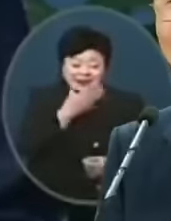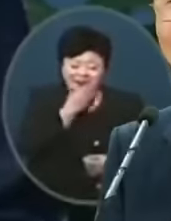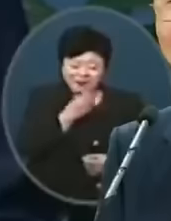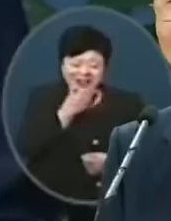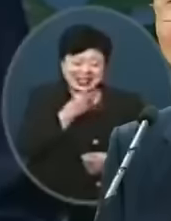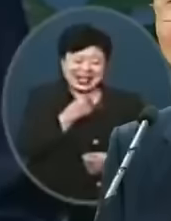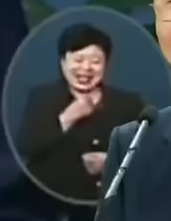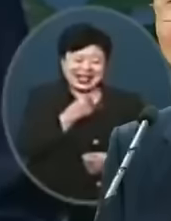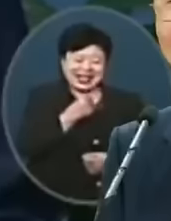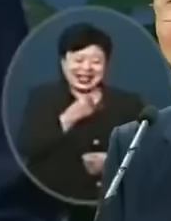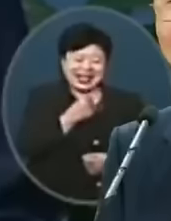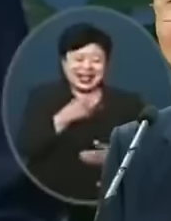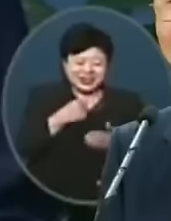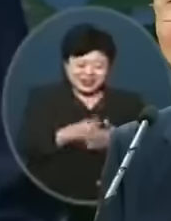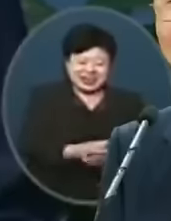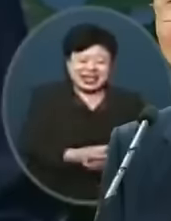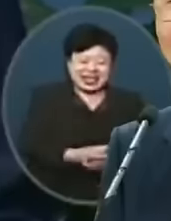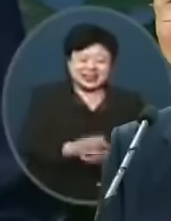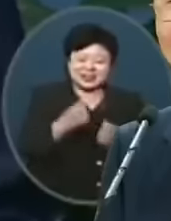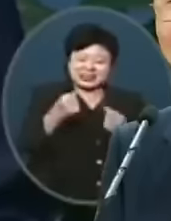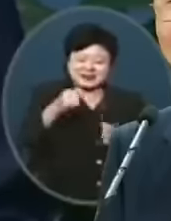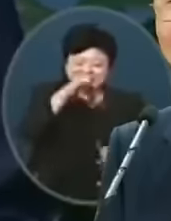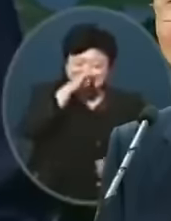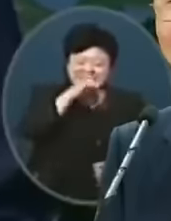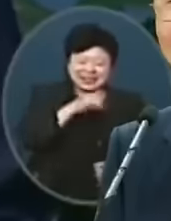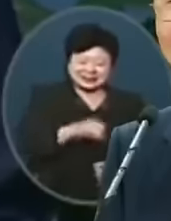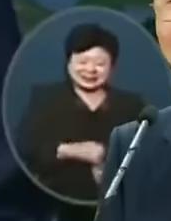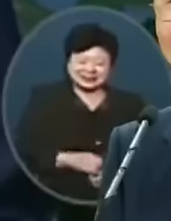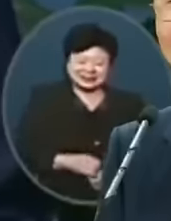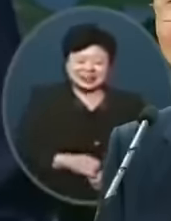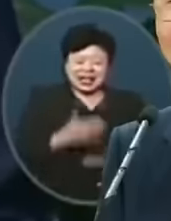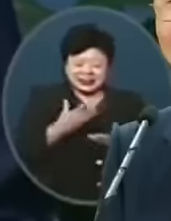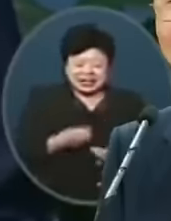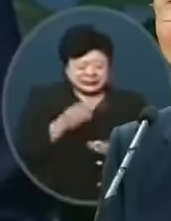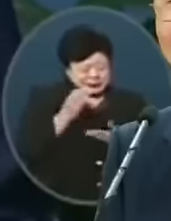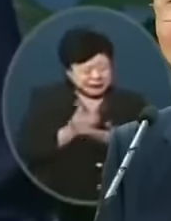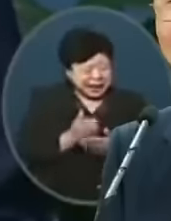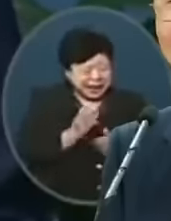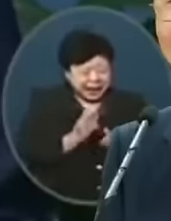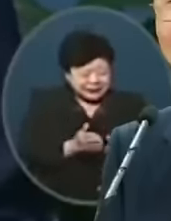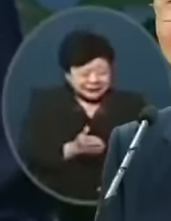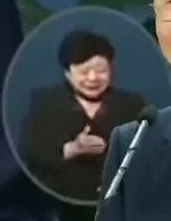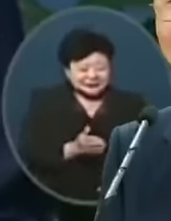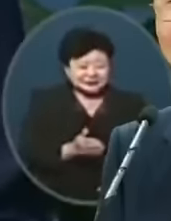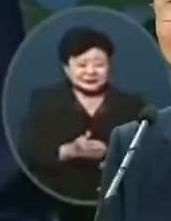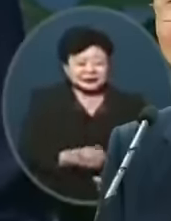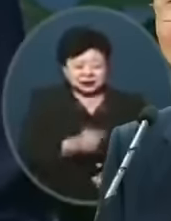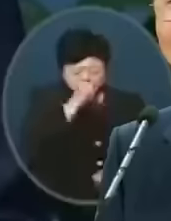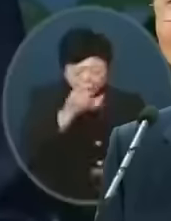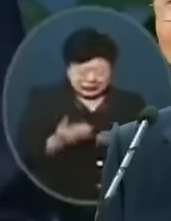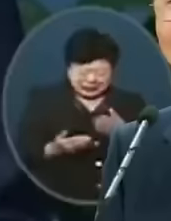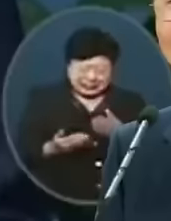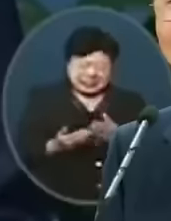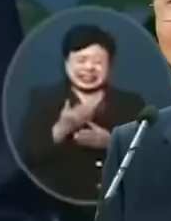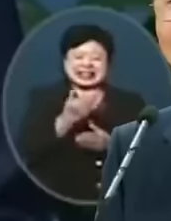행복하다. 용기야, 너는 힘이 있다. 너는 낙심하지 말아야 된다. 내게 좋은 일이